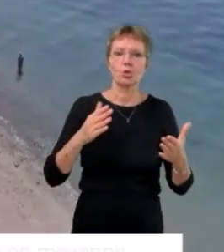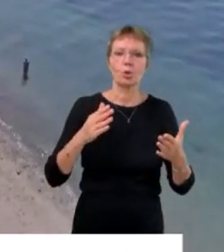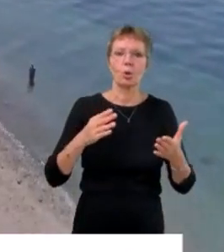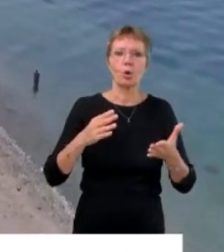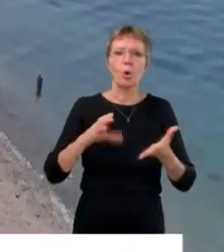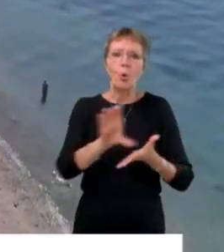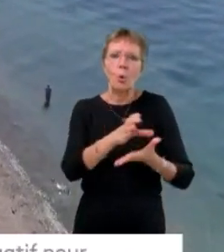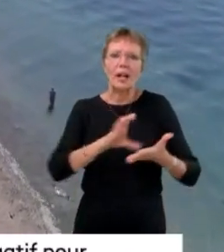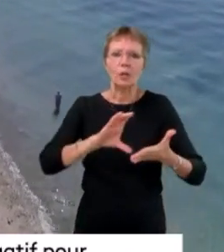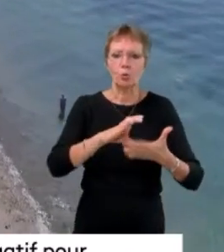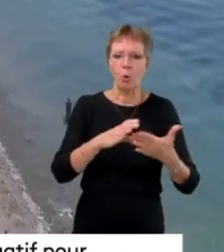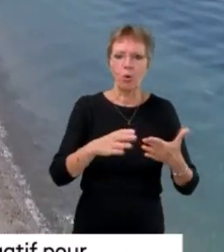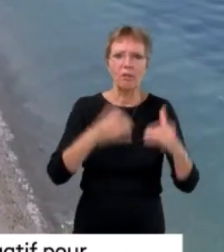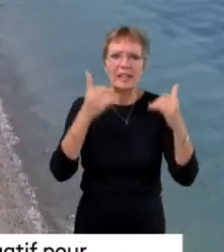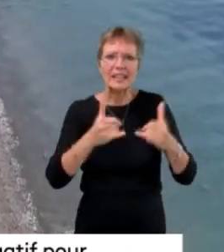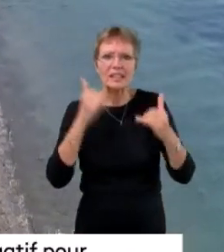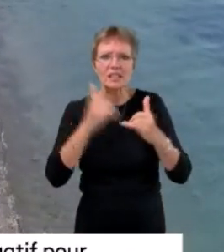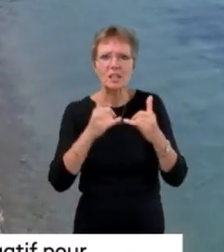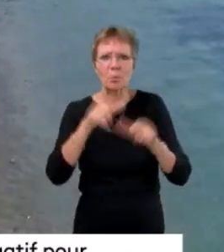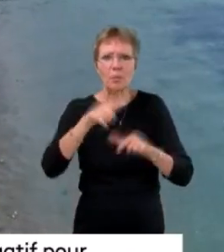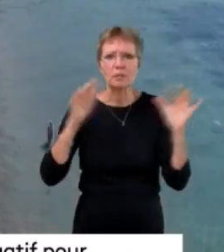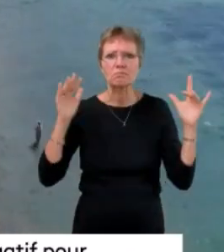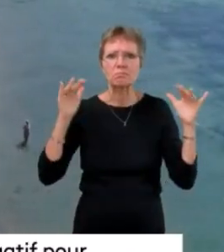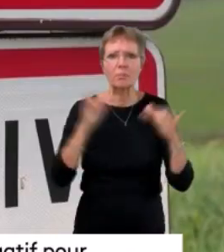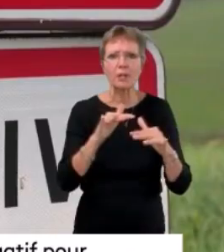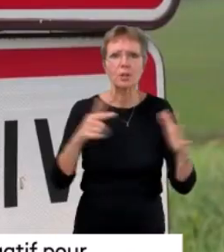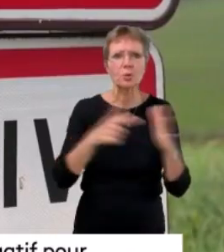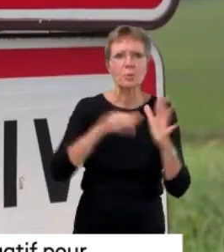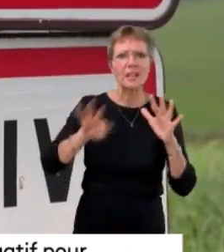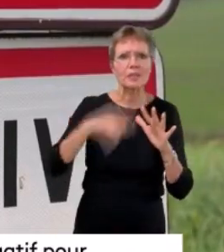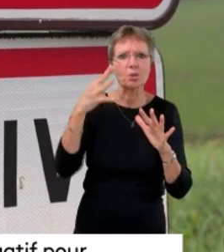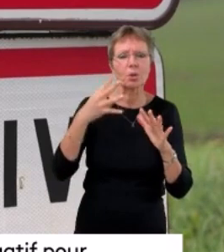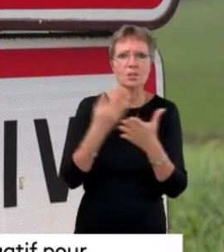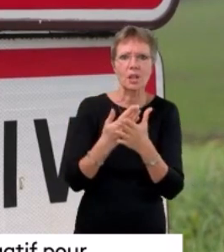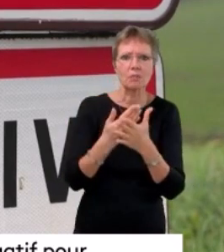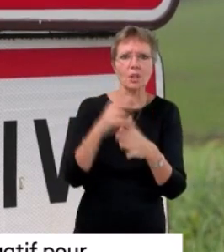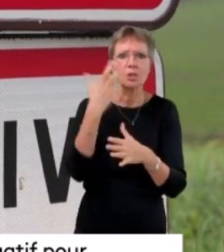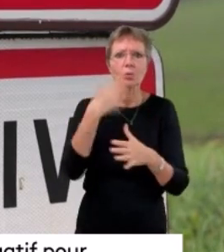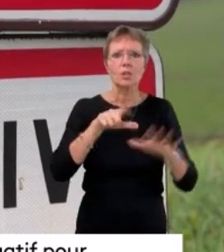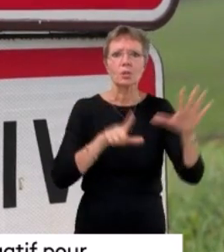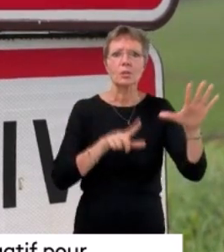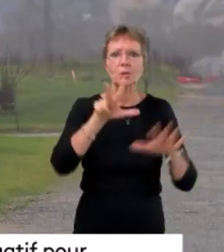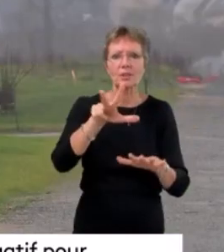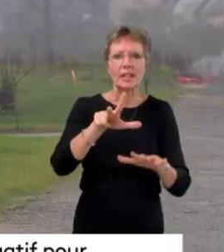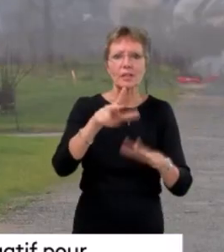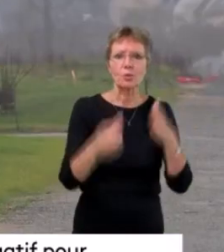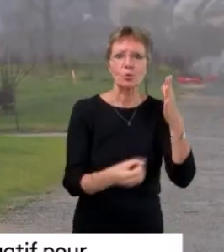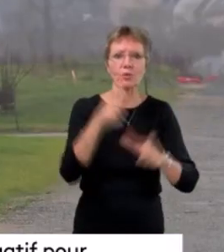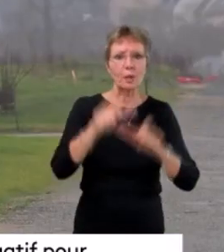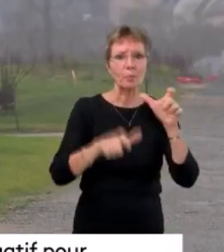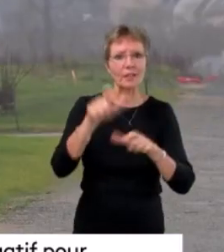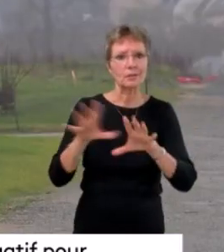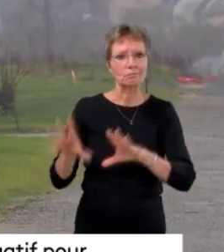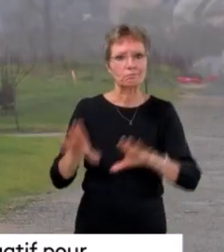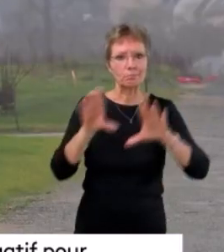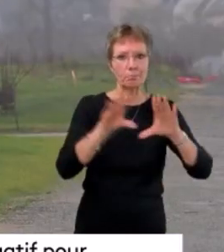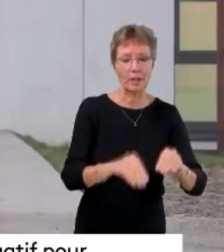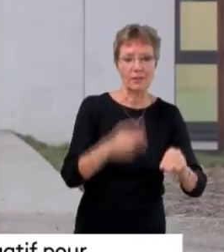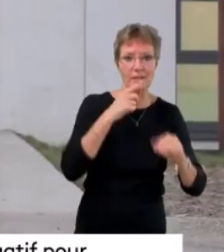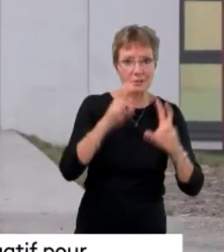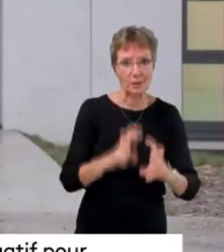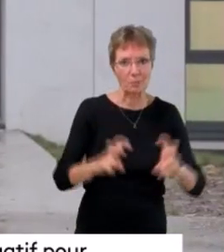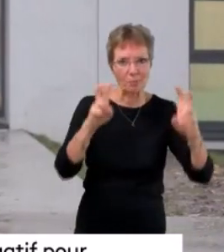des communes les plus attractives de Bretagne. Depuis 2014, elle a accueilli 373 nouveaux habitants, 12%